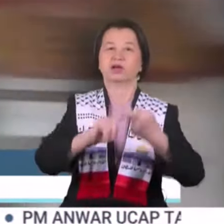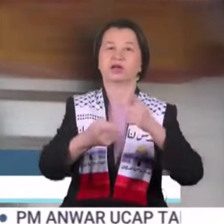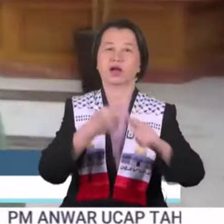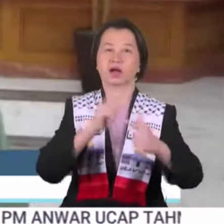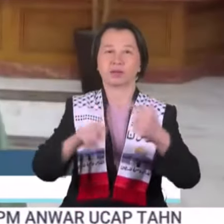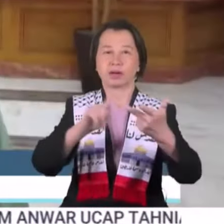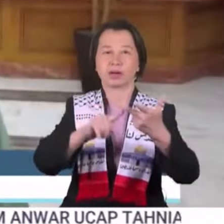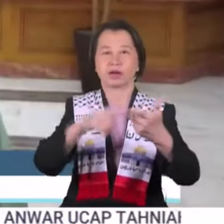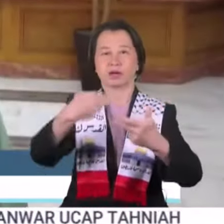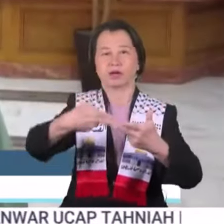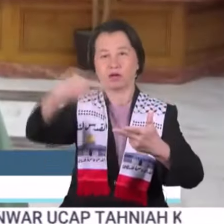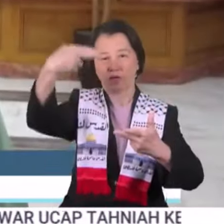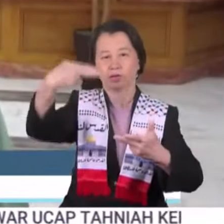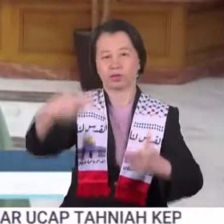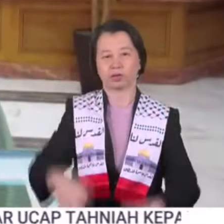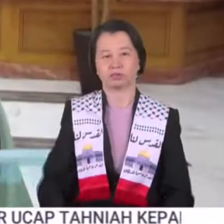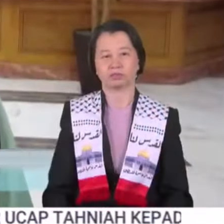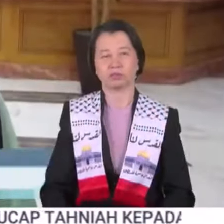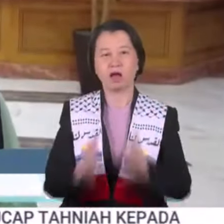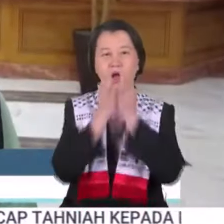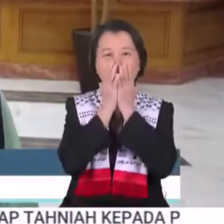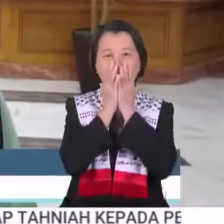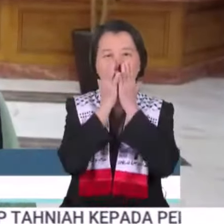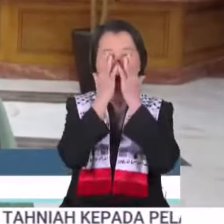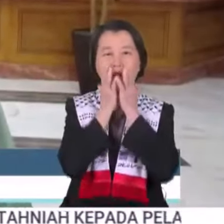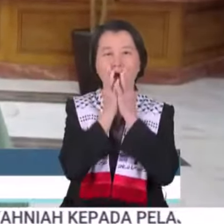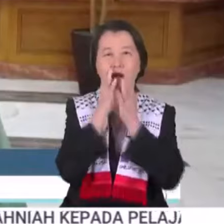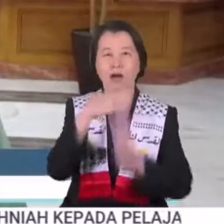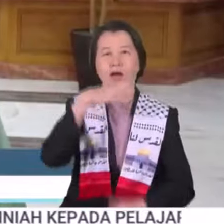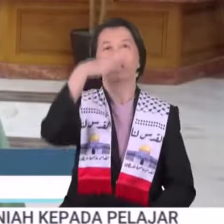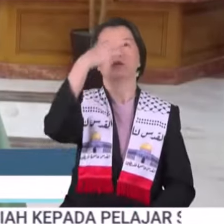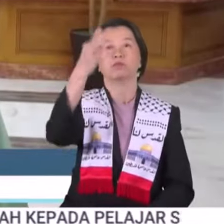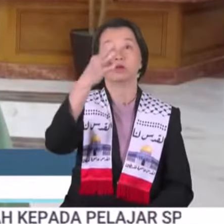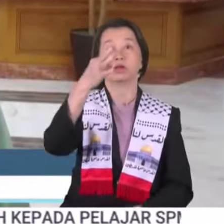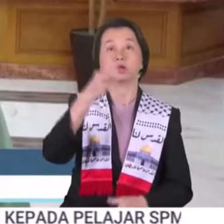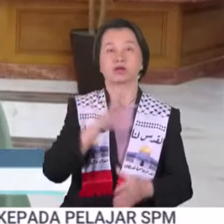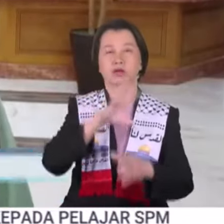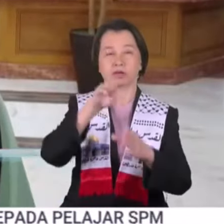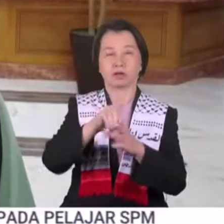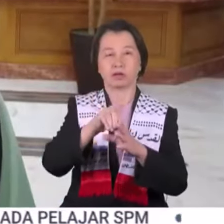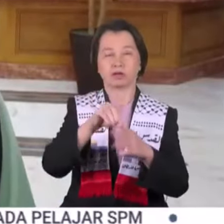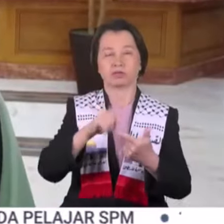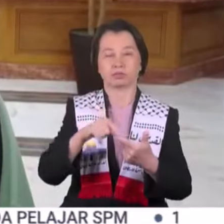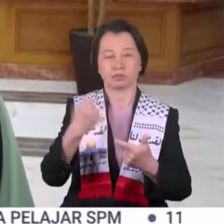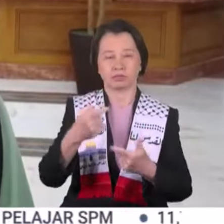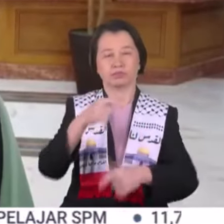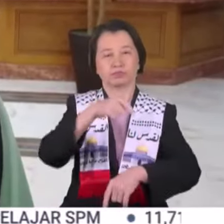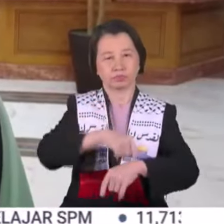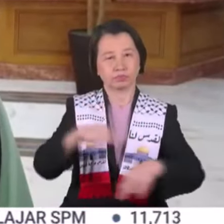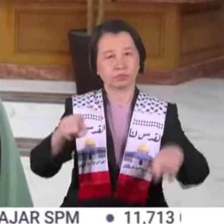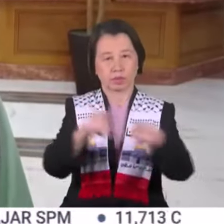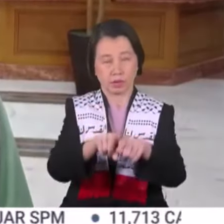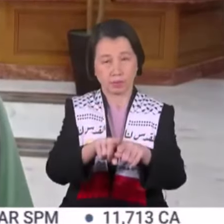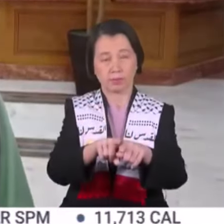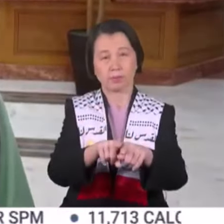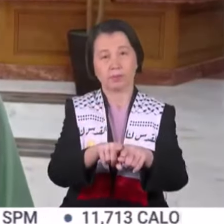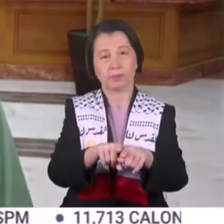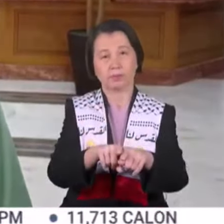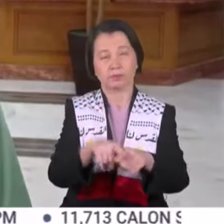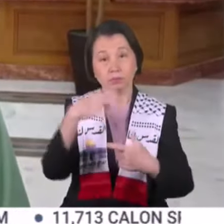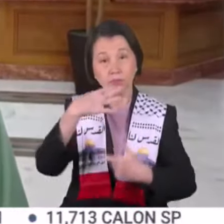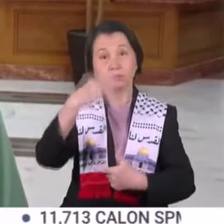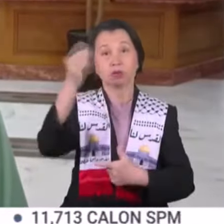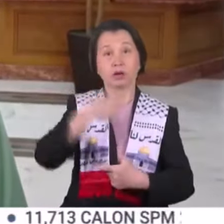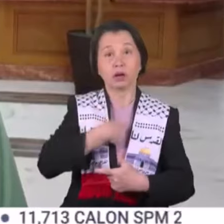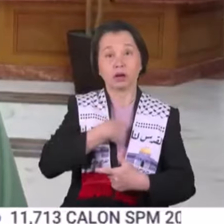Kita terharulah sebab kita alhamdulillah lah terpilih sebagai Duit Rahman, dan pada masa yang sama juga